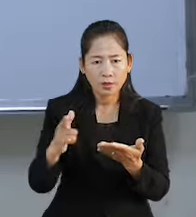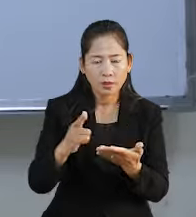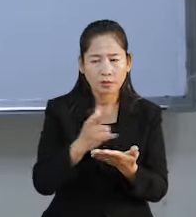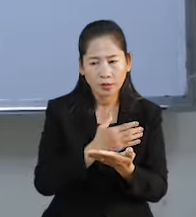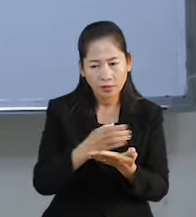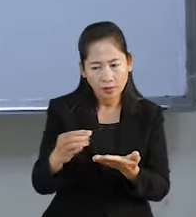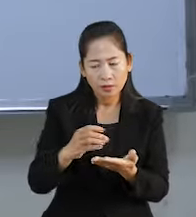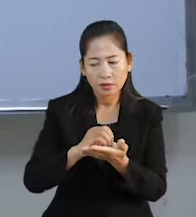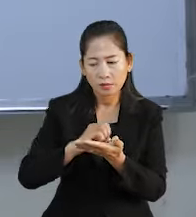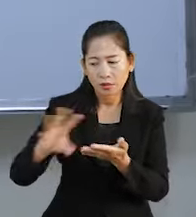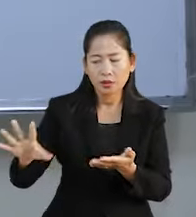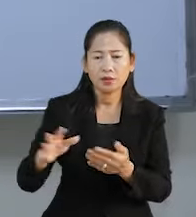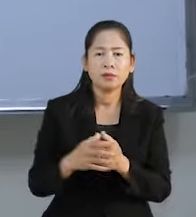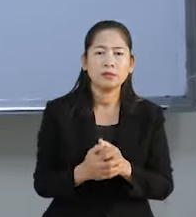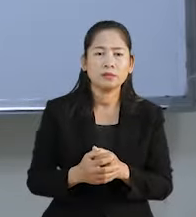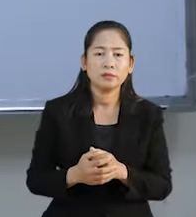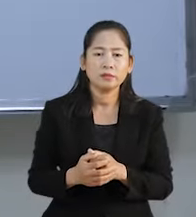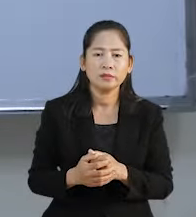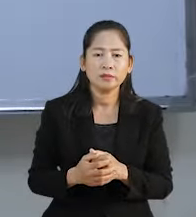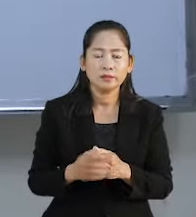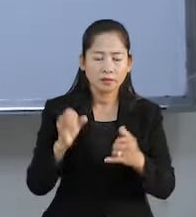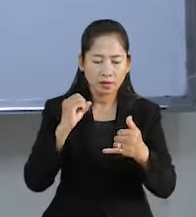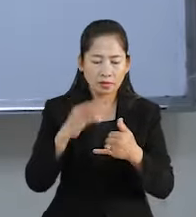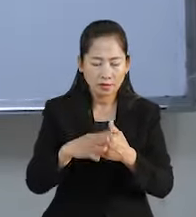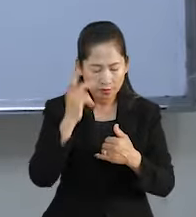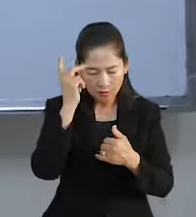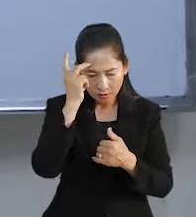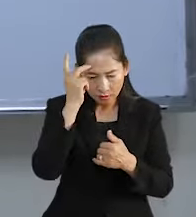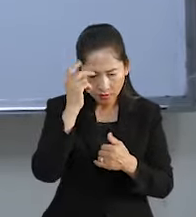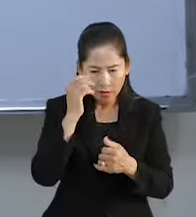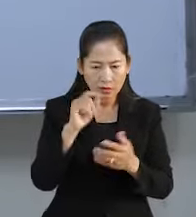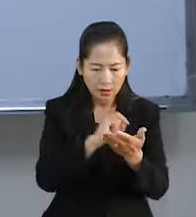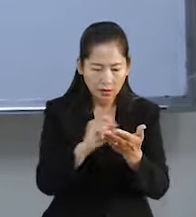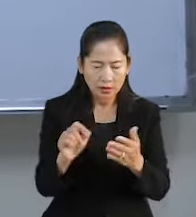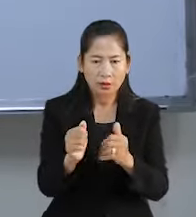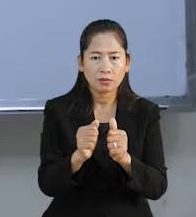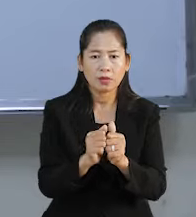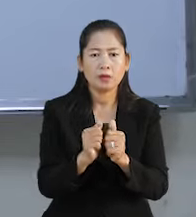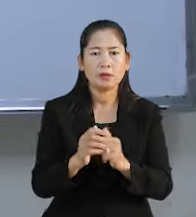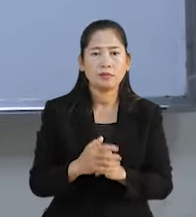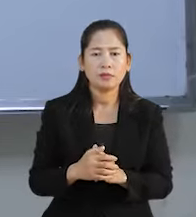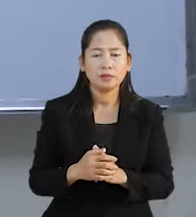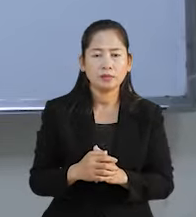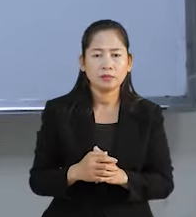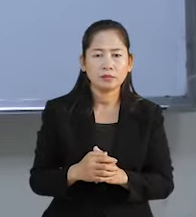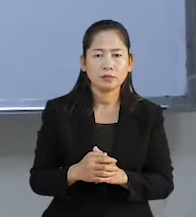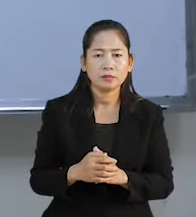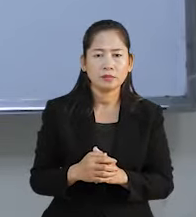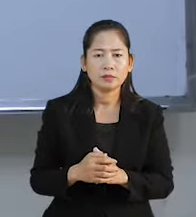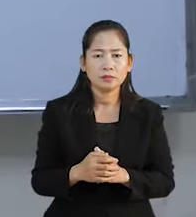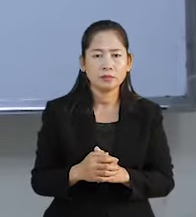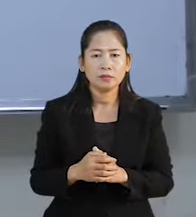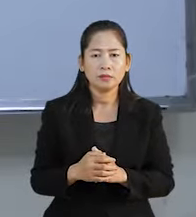កចេញចាចាប់ផ្ដើមគិតបន្តិចមកកូនហើយនឹងធ្វើការសរសេររួមគ្នាណាកូនណា